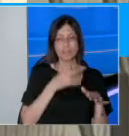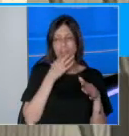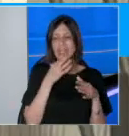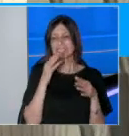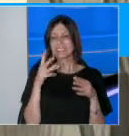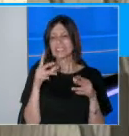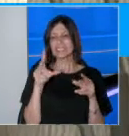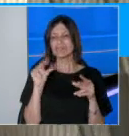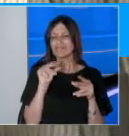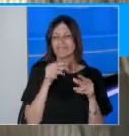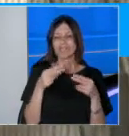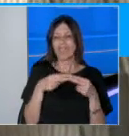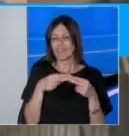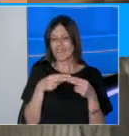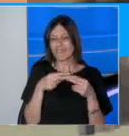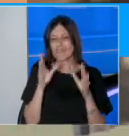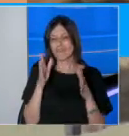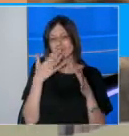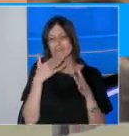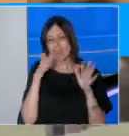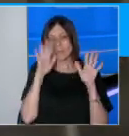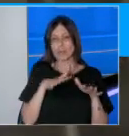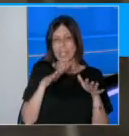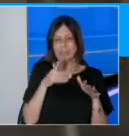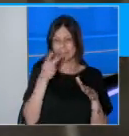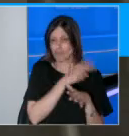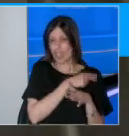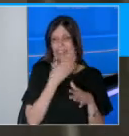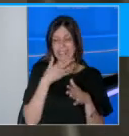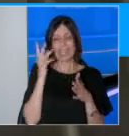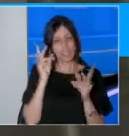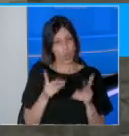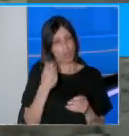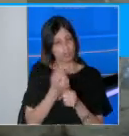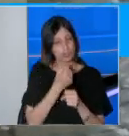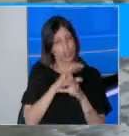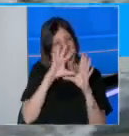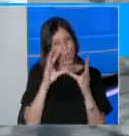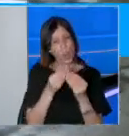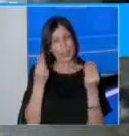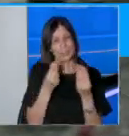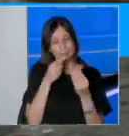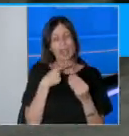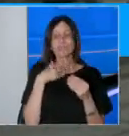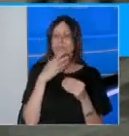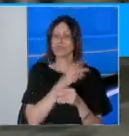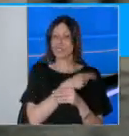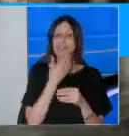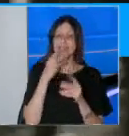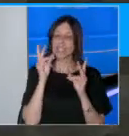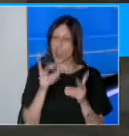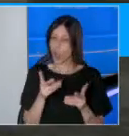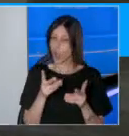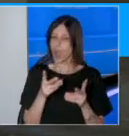צמוד, משטרת ישראל יכולה להכיל את כל האירועים הללו? משטרת ישראל מכילה את האירועים,